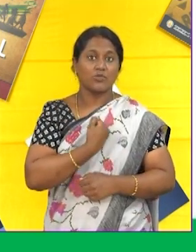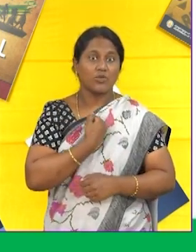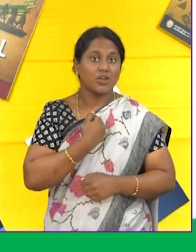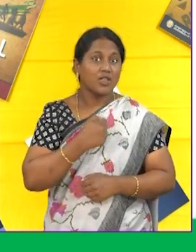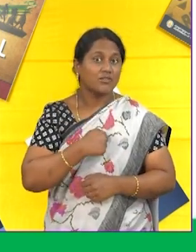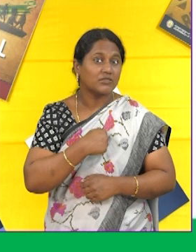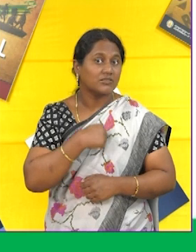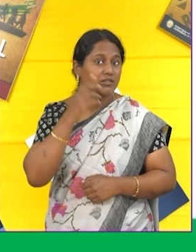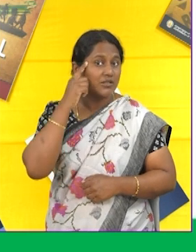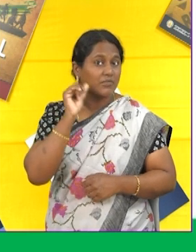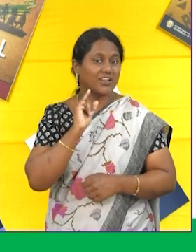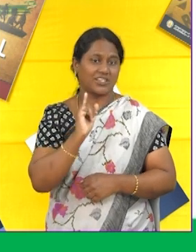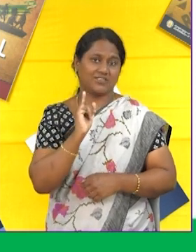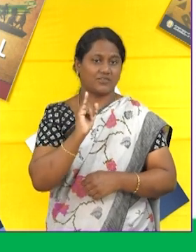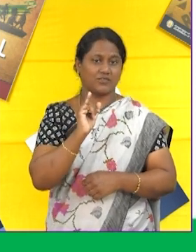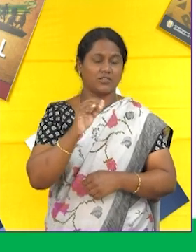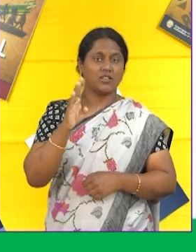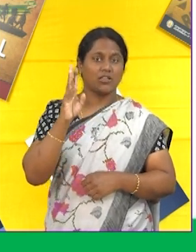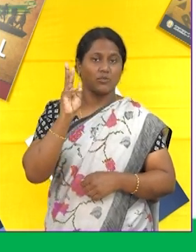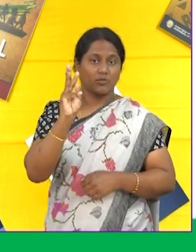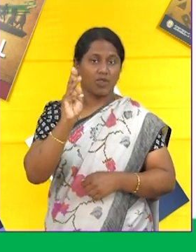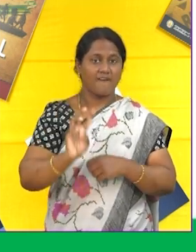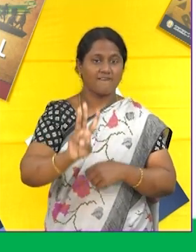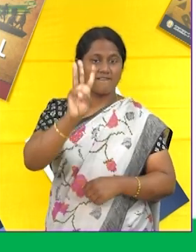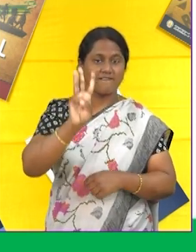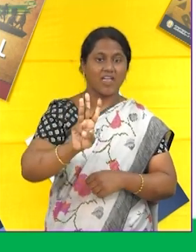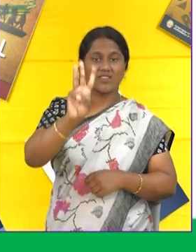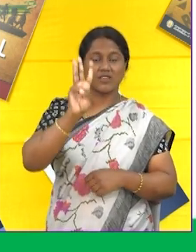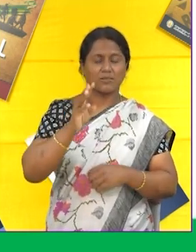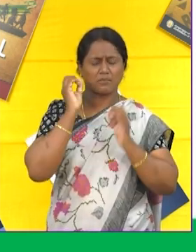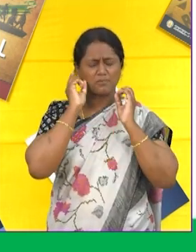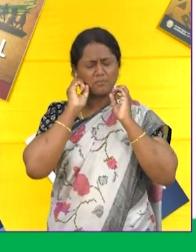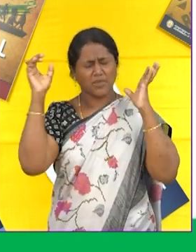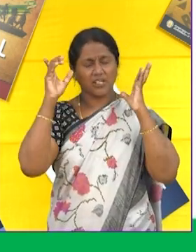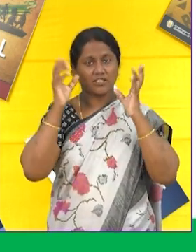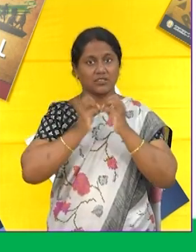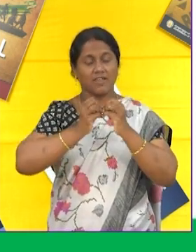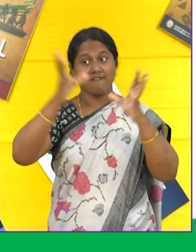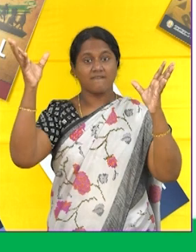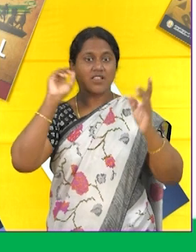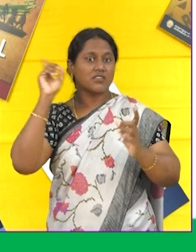instinctively. உள்ளுணர்வு தான் intuitive அப்படின்னு சொல்கிறோம். vamped. பெரும் வெடியோசை.